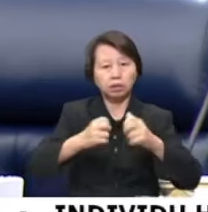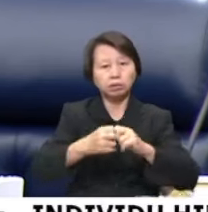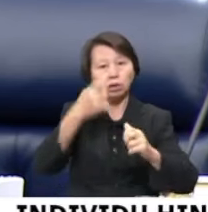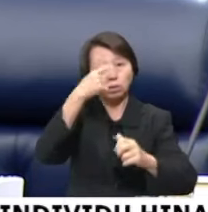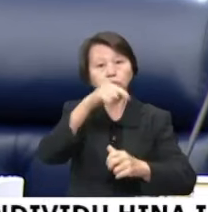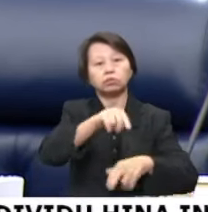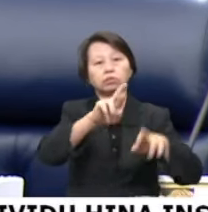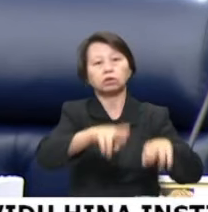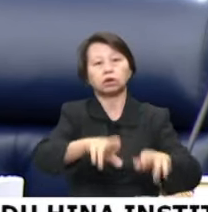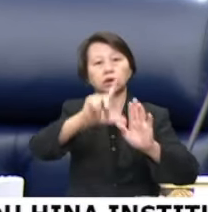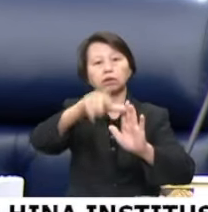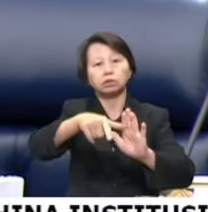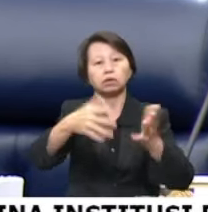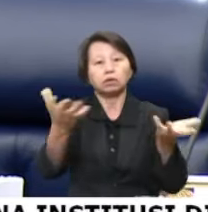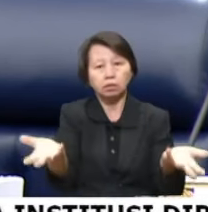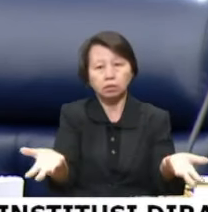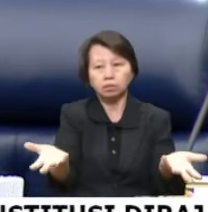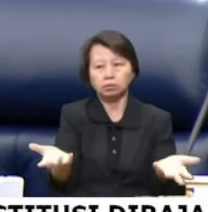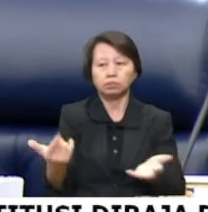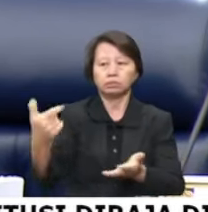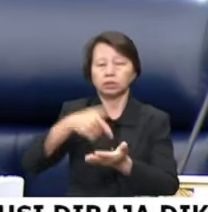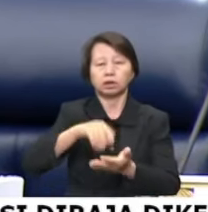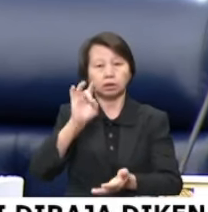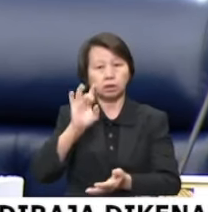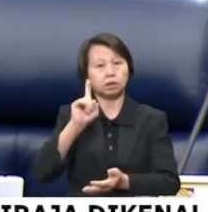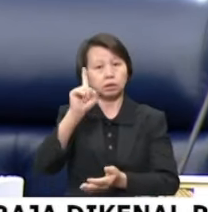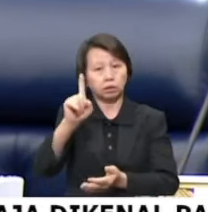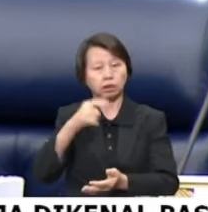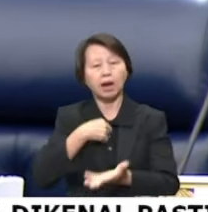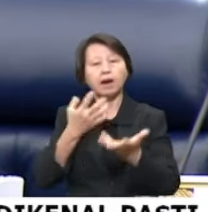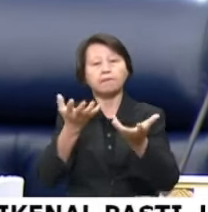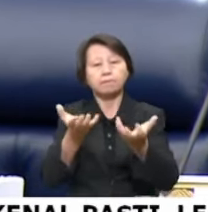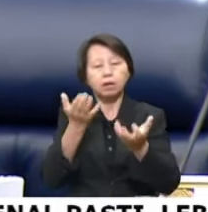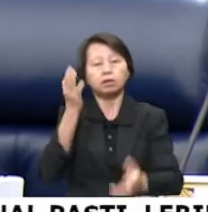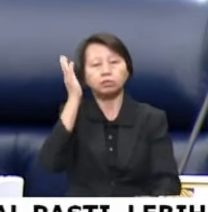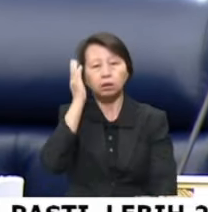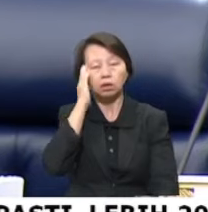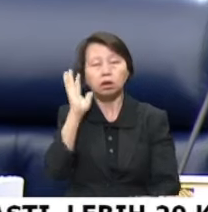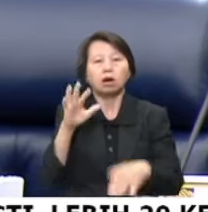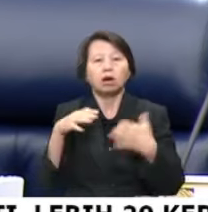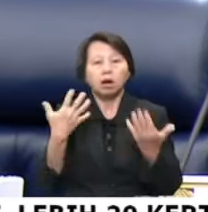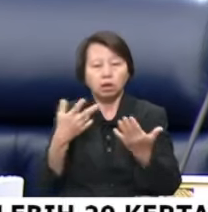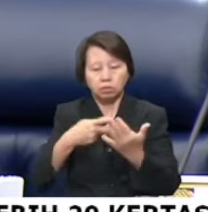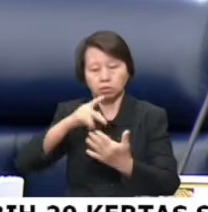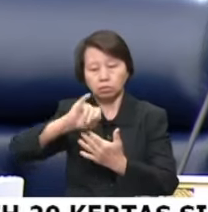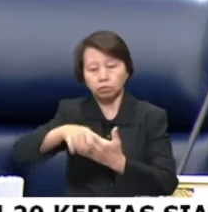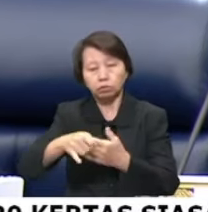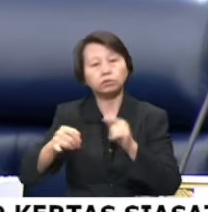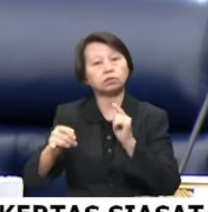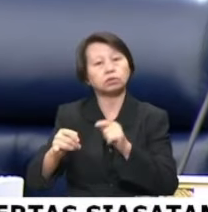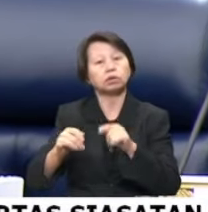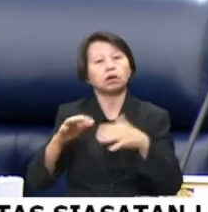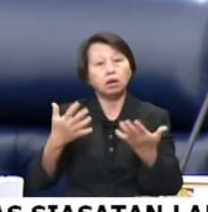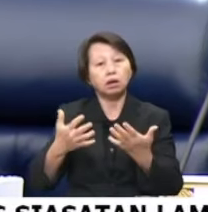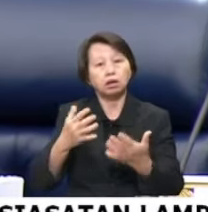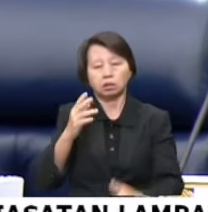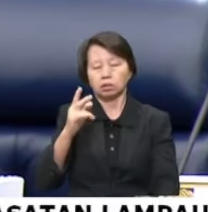rakyat? Satu lagi ialah saya mahu tahu apakah kesan projek ini kepada Kapa